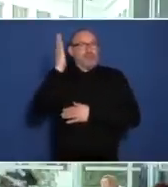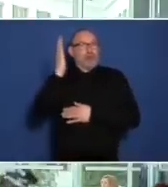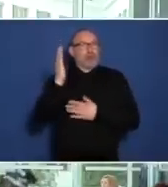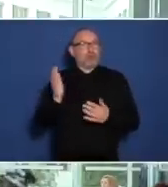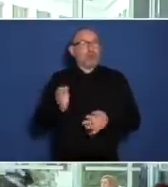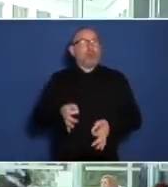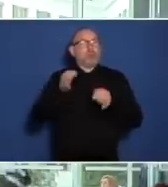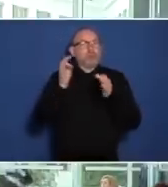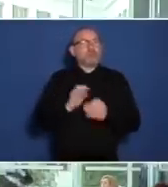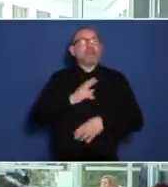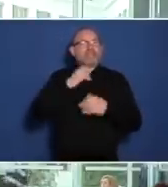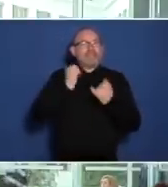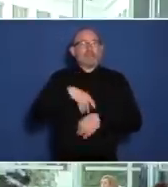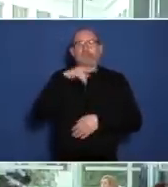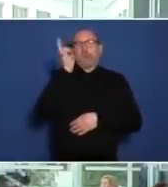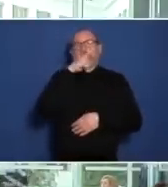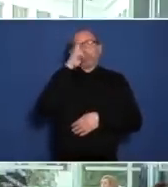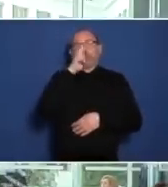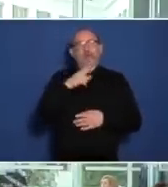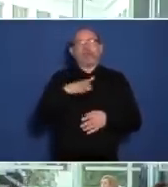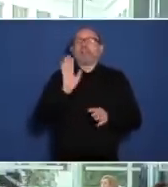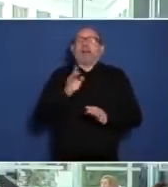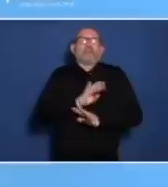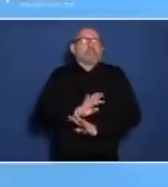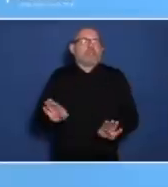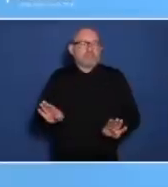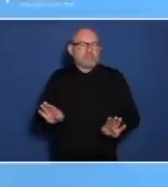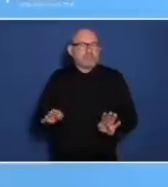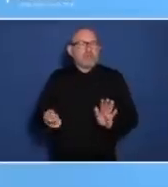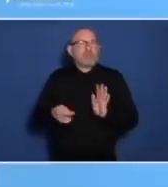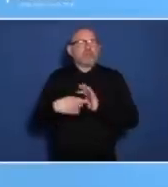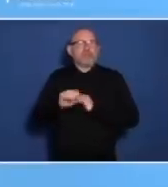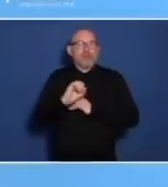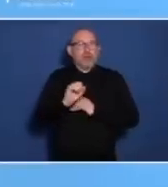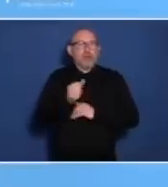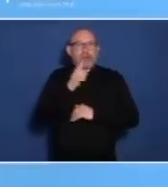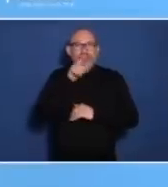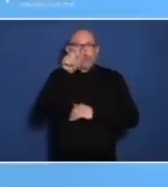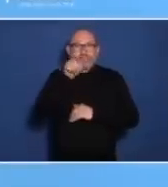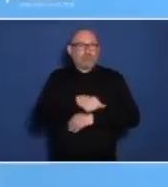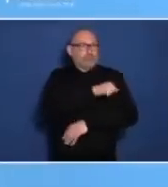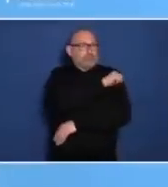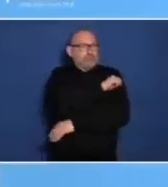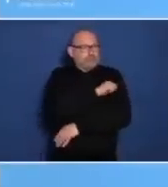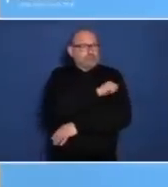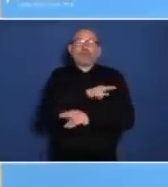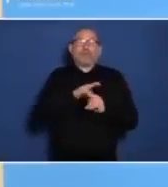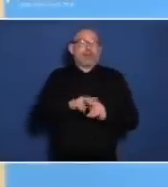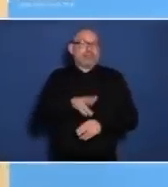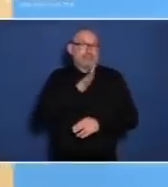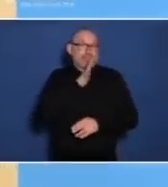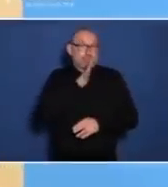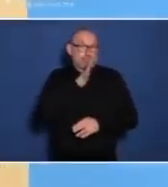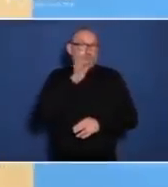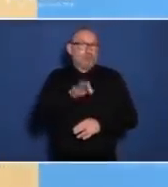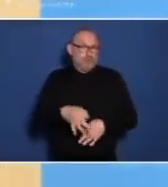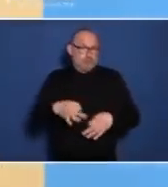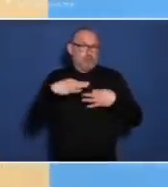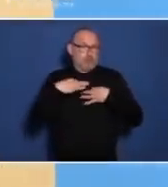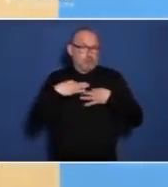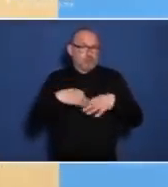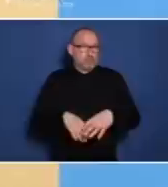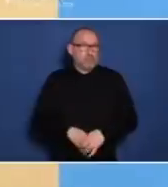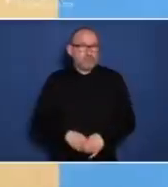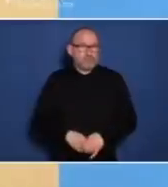jetzt achtlos werden dürfen. Auch bei Geimpften besteht ein Restrisiko. Darüber hinaus ist zu berücksichtigen,